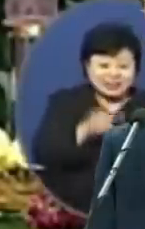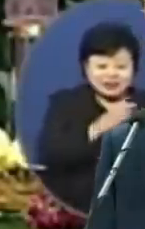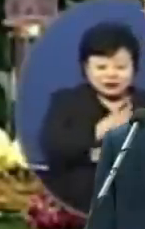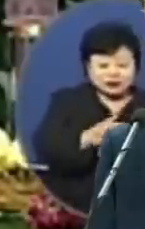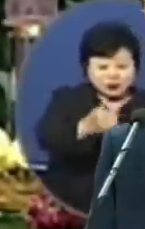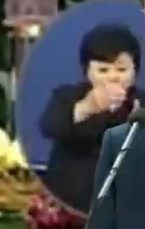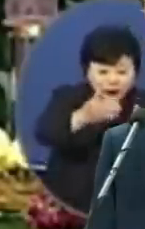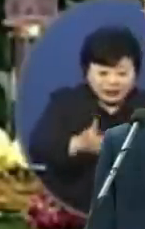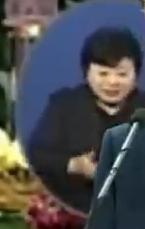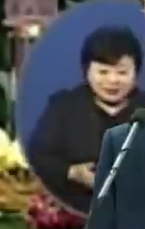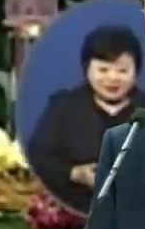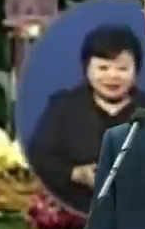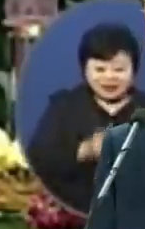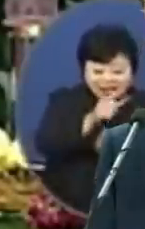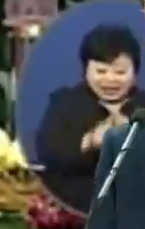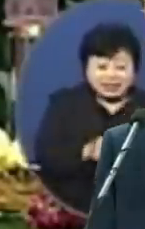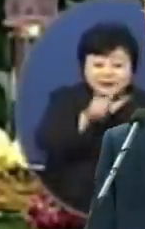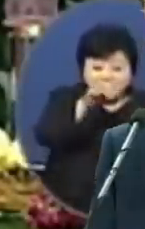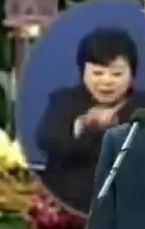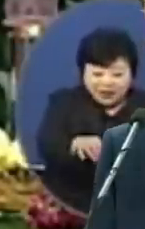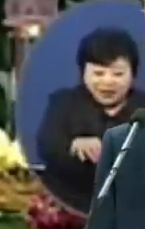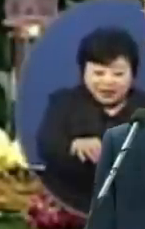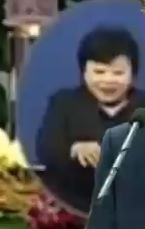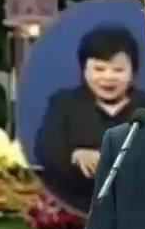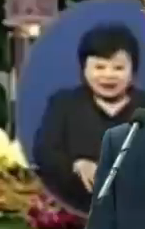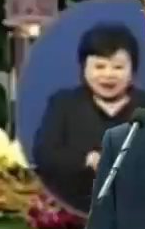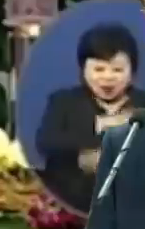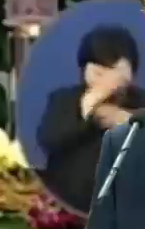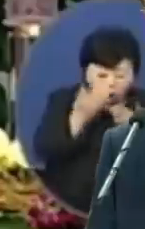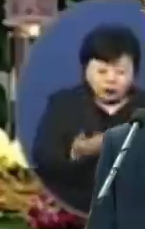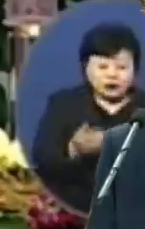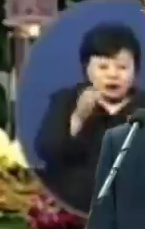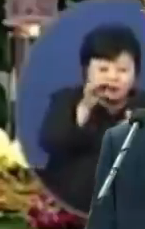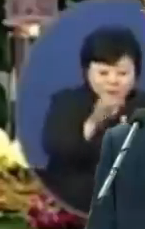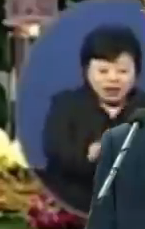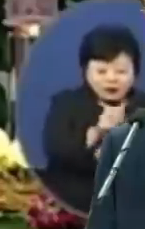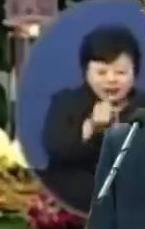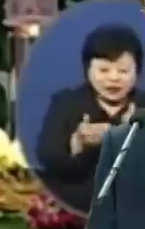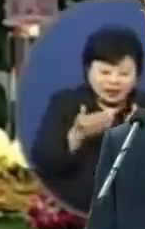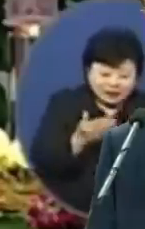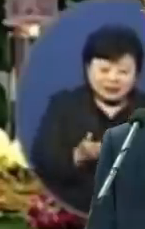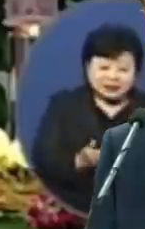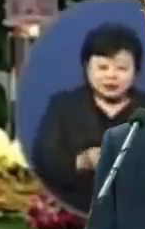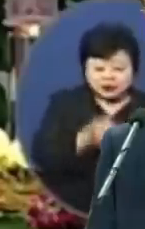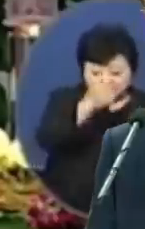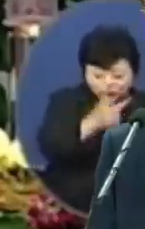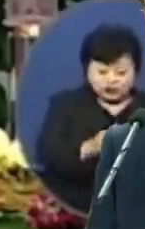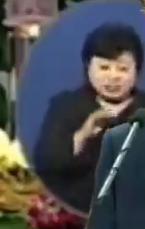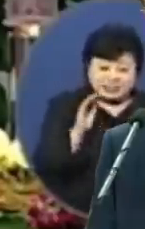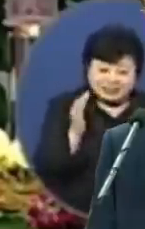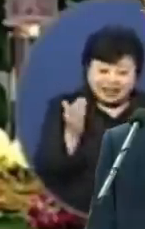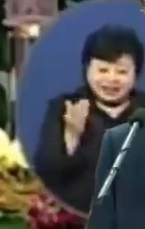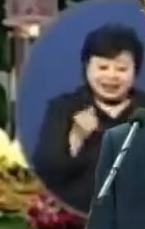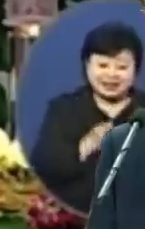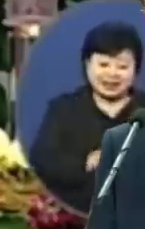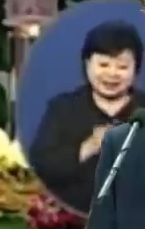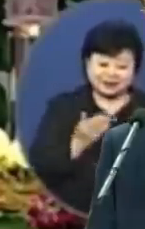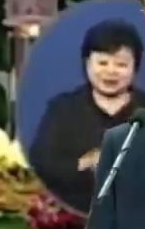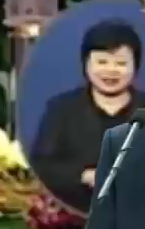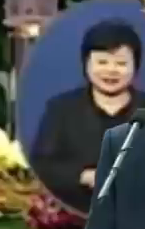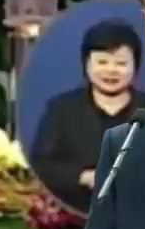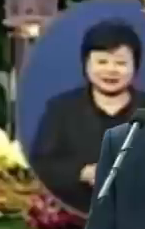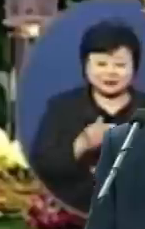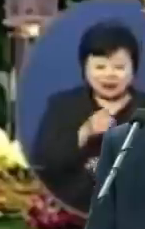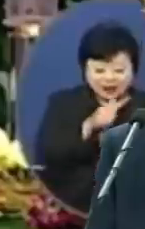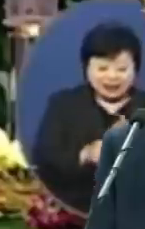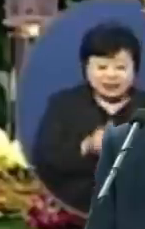그리스도를 통해서 하나님 앞에 전신을 맡기고 하나님이 우리의 주인이 되게 해야 되는 것입니다.